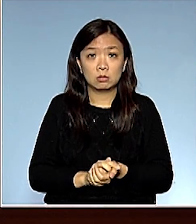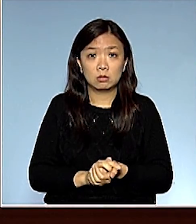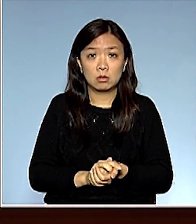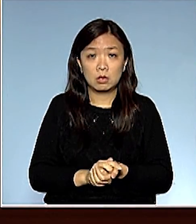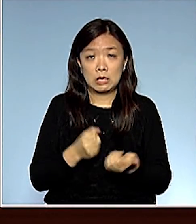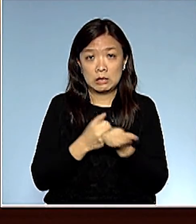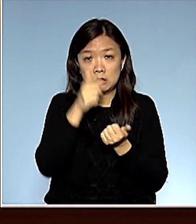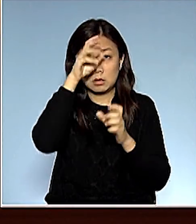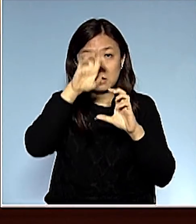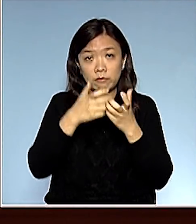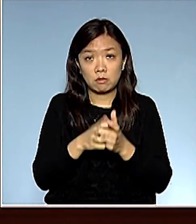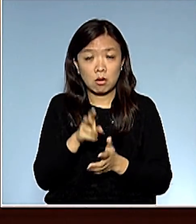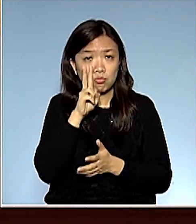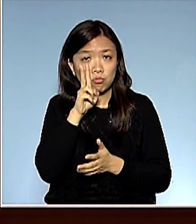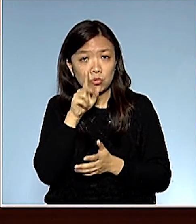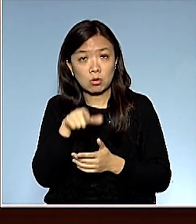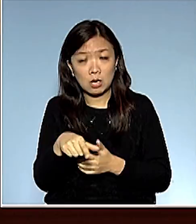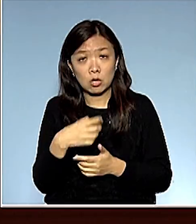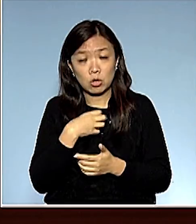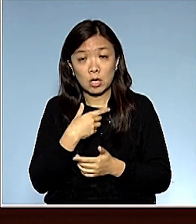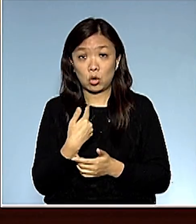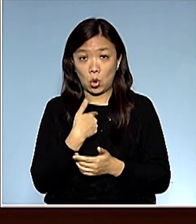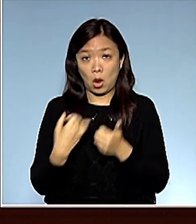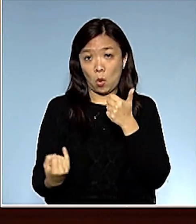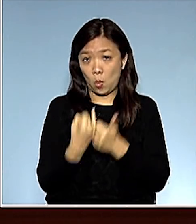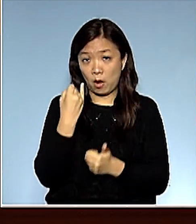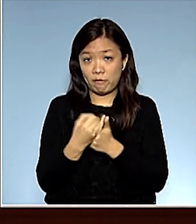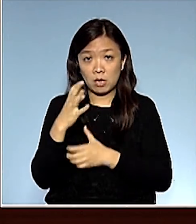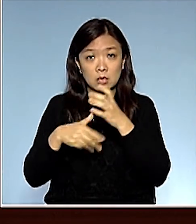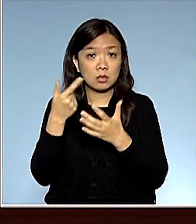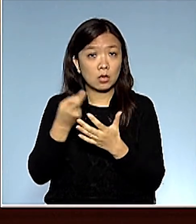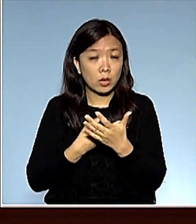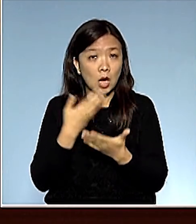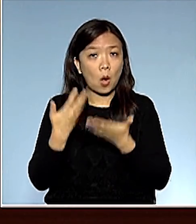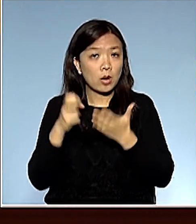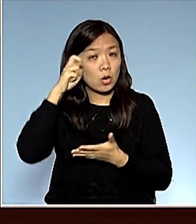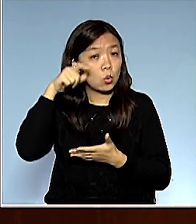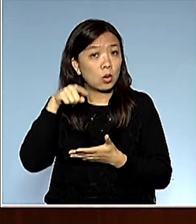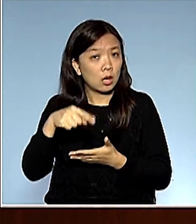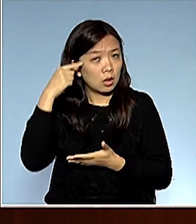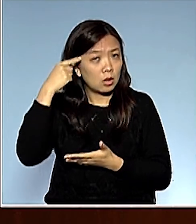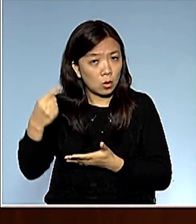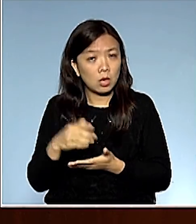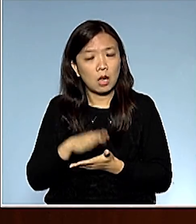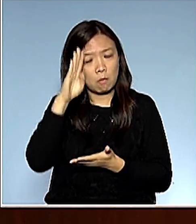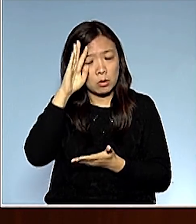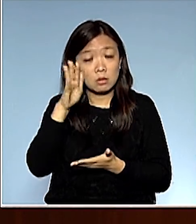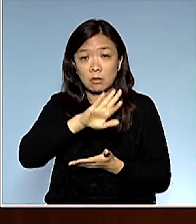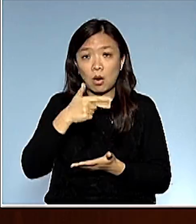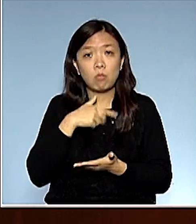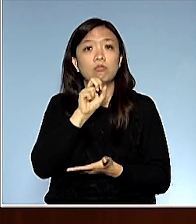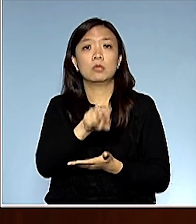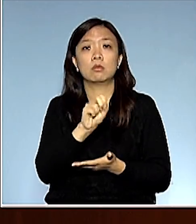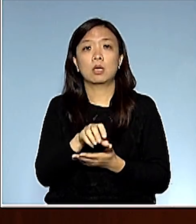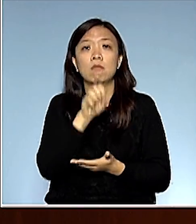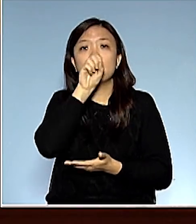席，如果你認為我是違反議事規則或者猜測你的動機，不好意思，我都要是這樣說的，因為今次這件事